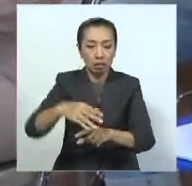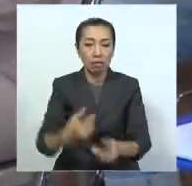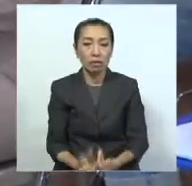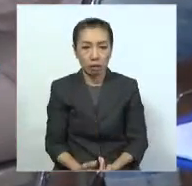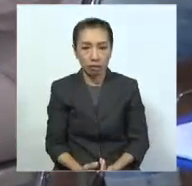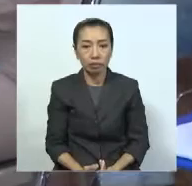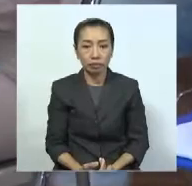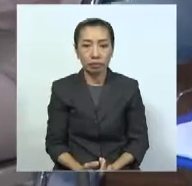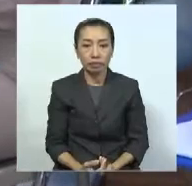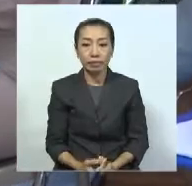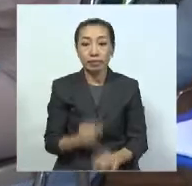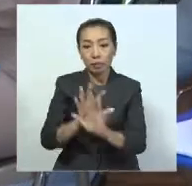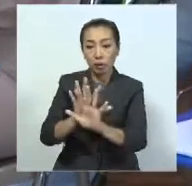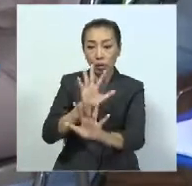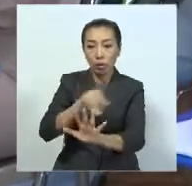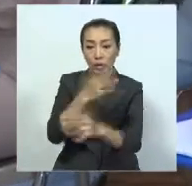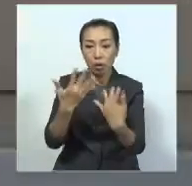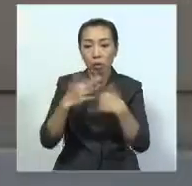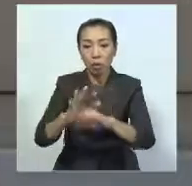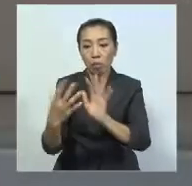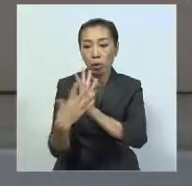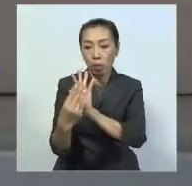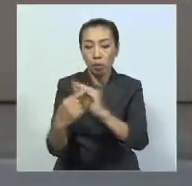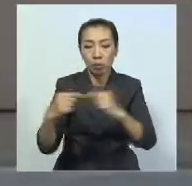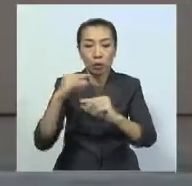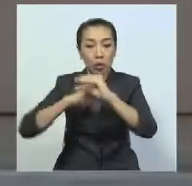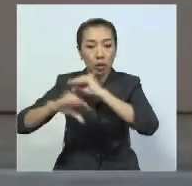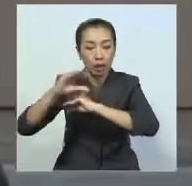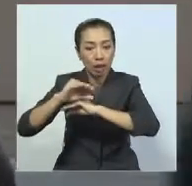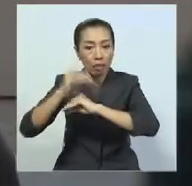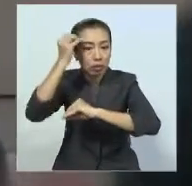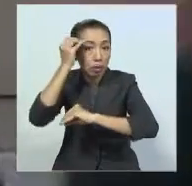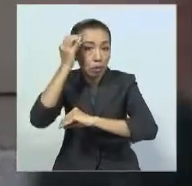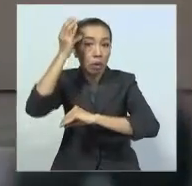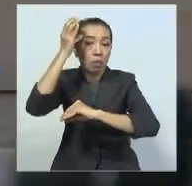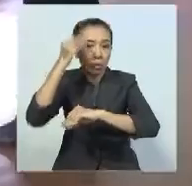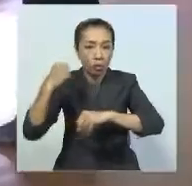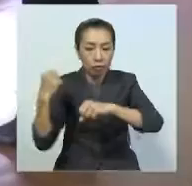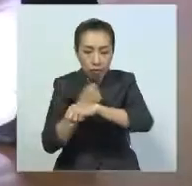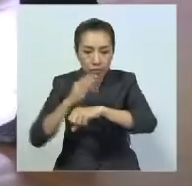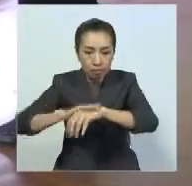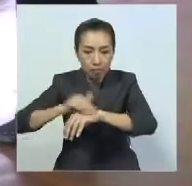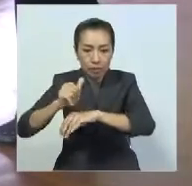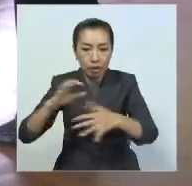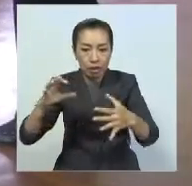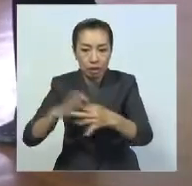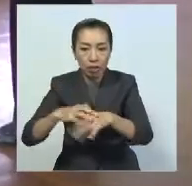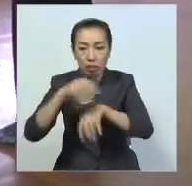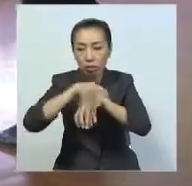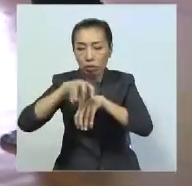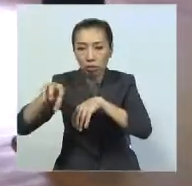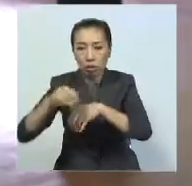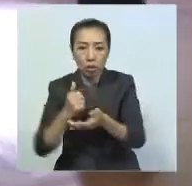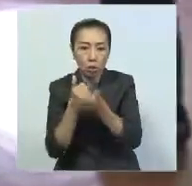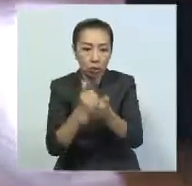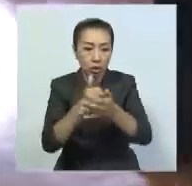คมและความมั่นคงของมนุษย์เข้าร่วมอบรมโครงการเสริมสร้างความรู้และทักษะบุคคลในการเป็นเครือข่าย